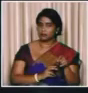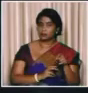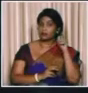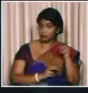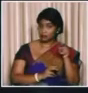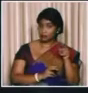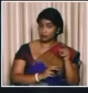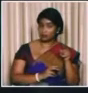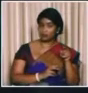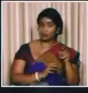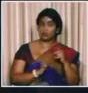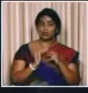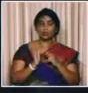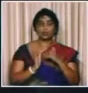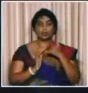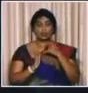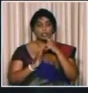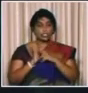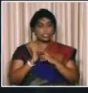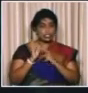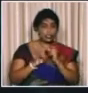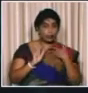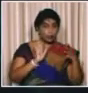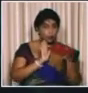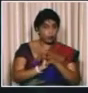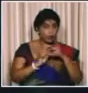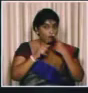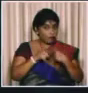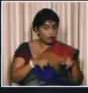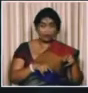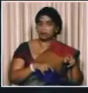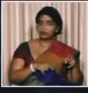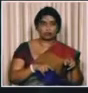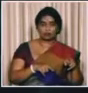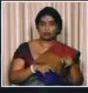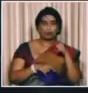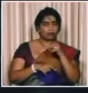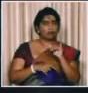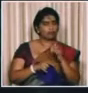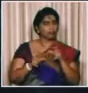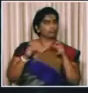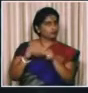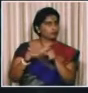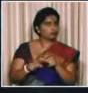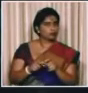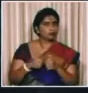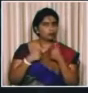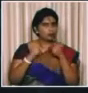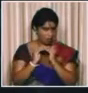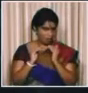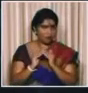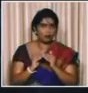එය ජාතික ජන බලවේගයට සම්බන්ධ වී විතරක් වැඩ කිරීම ඔවුන්ට යම් යම් සීමා කම් පැනවීම